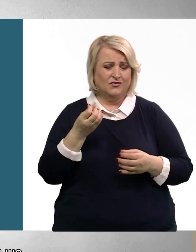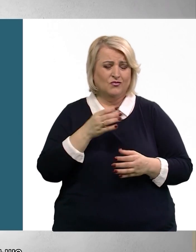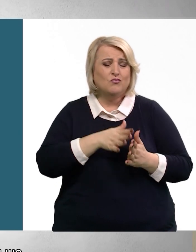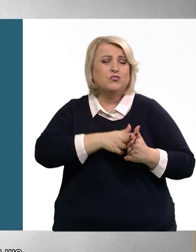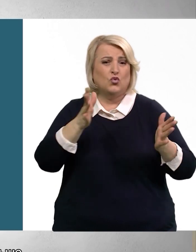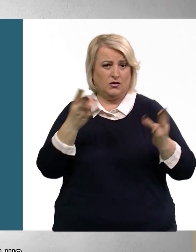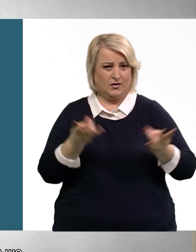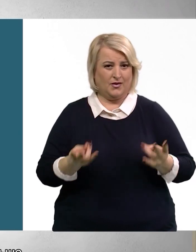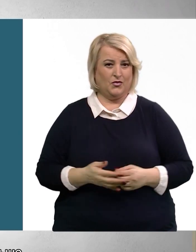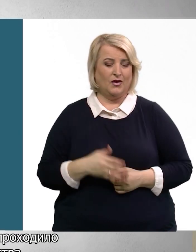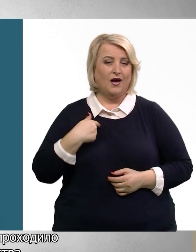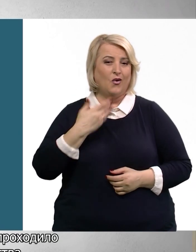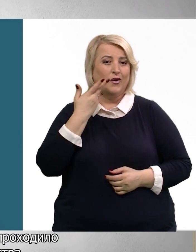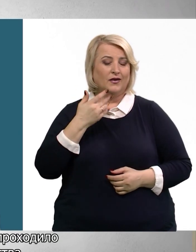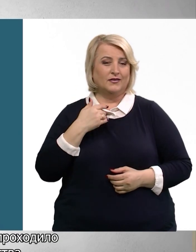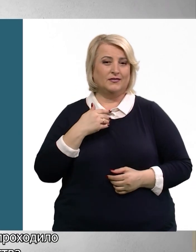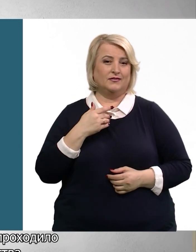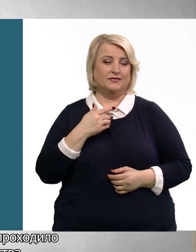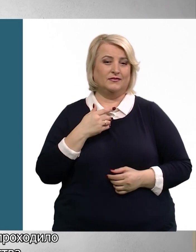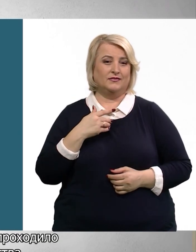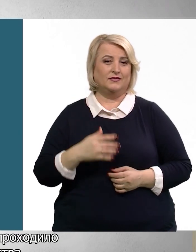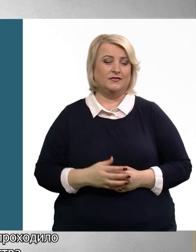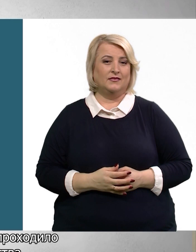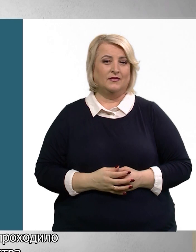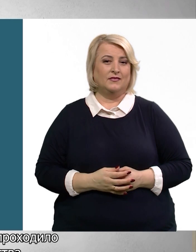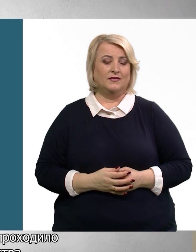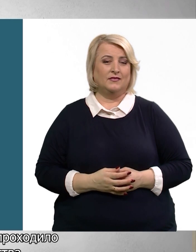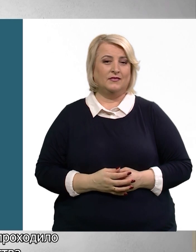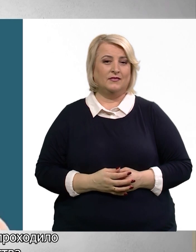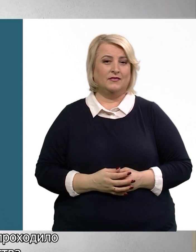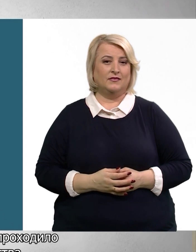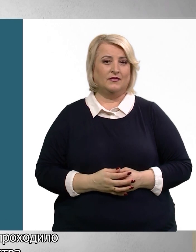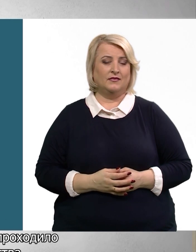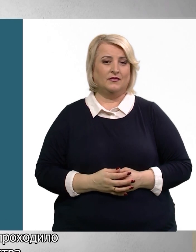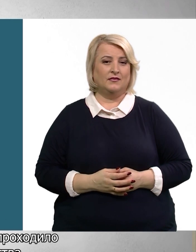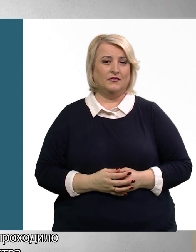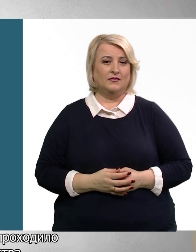multă nevoie de mult mai mult. Eu când am intrat, că la început m-ați întrebat care a fost evoluția